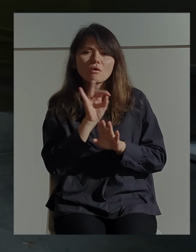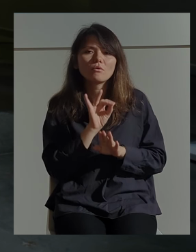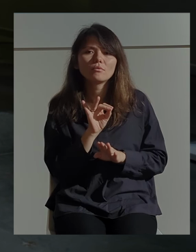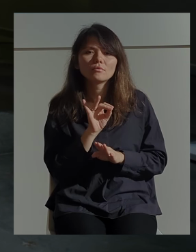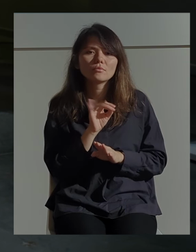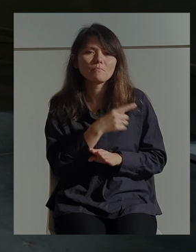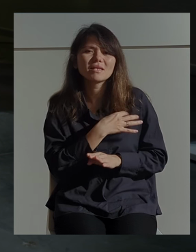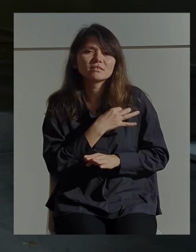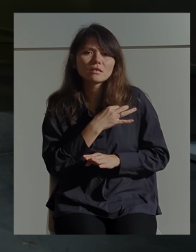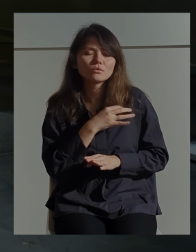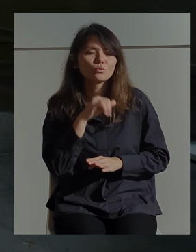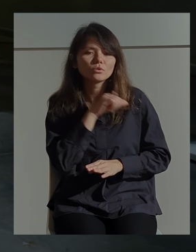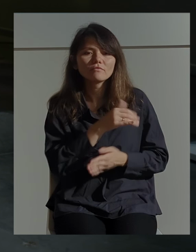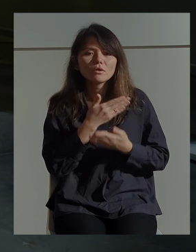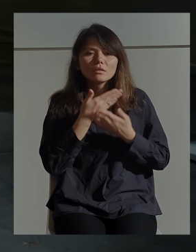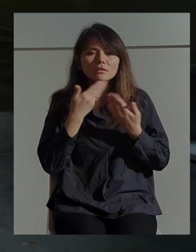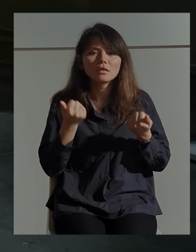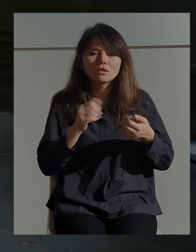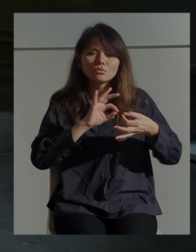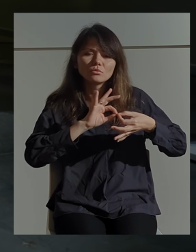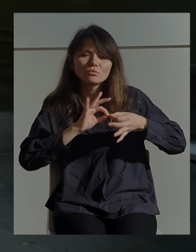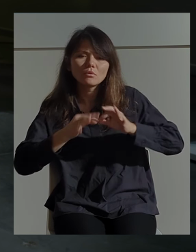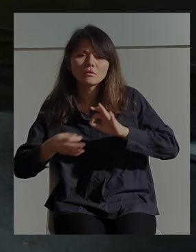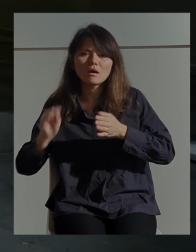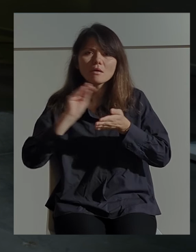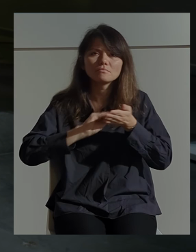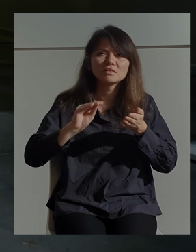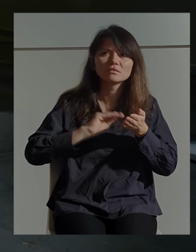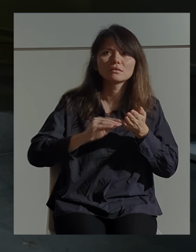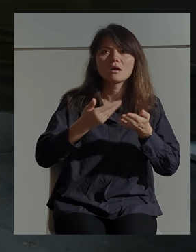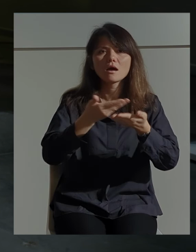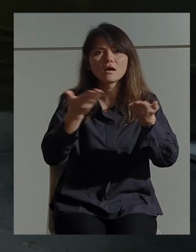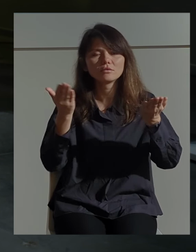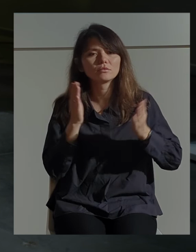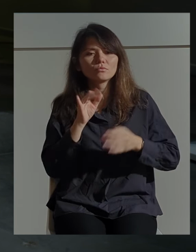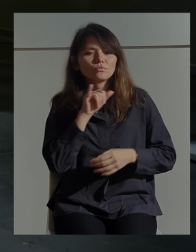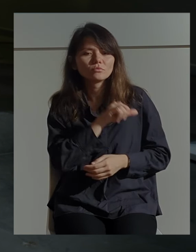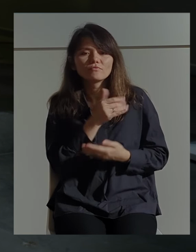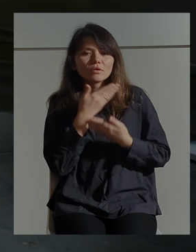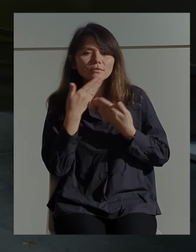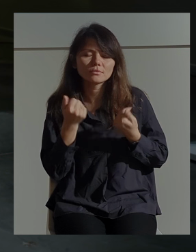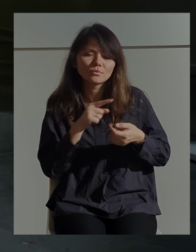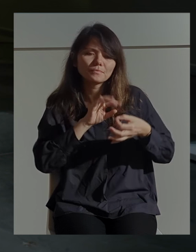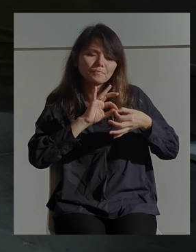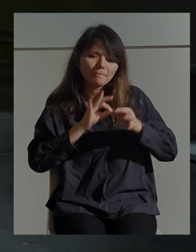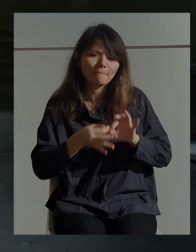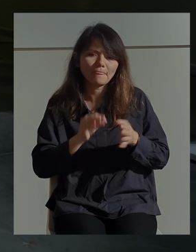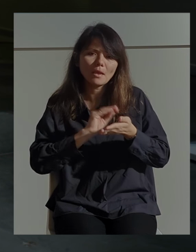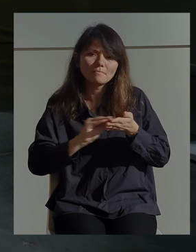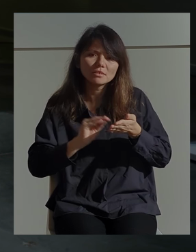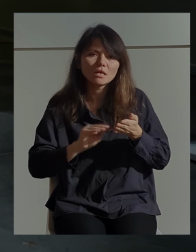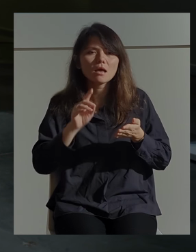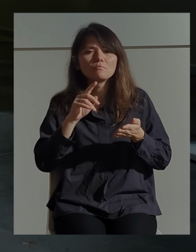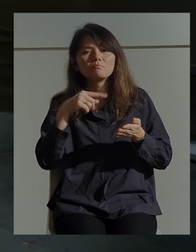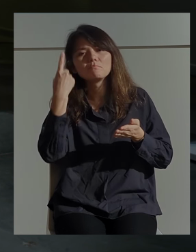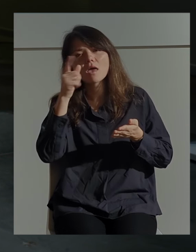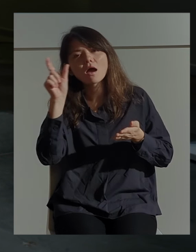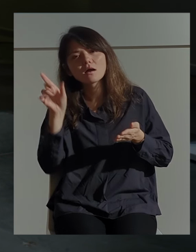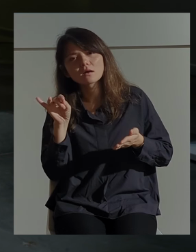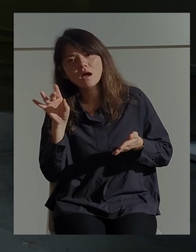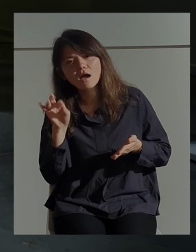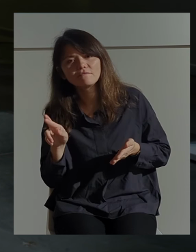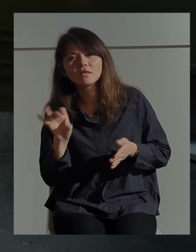у него нет каких-то Долгих подробных описаний у него нет каких-то подробных описаний в том числе биографии или